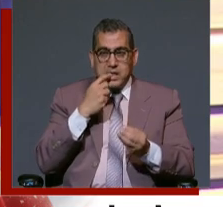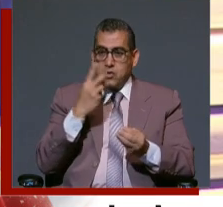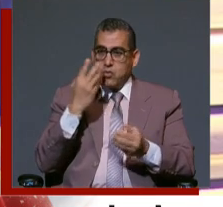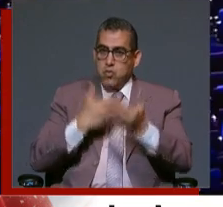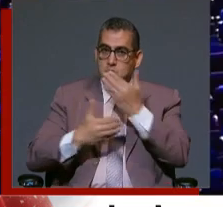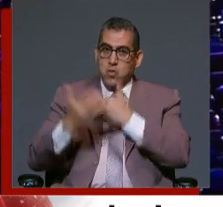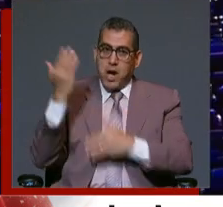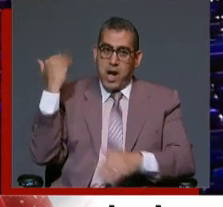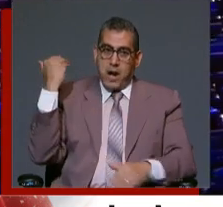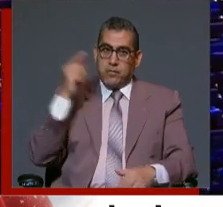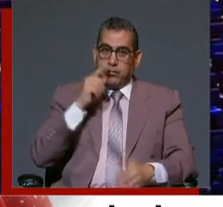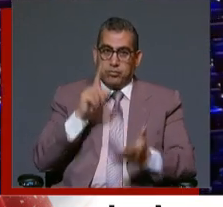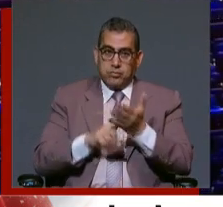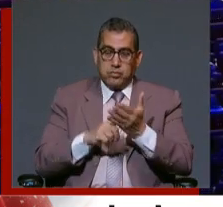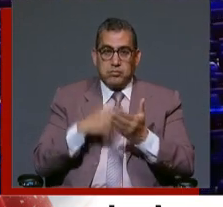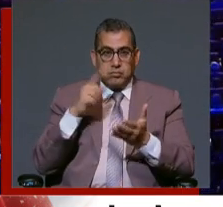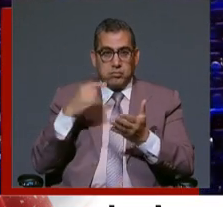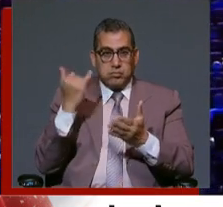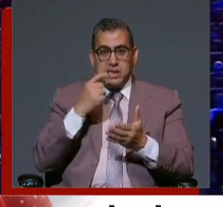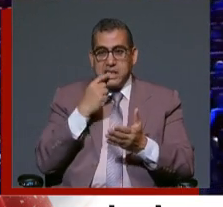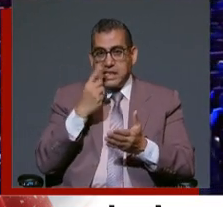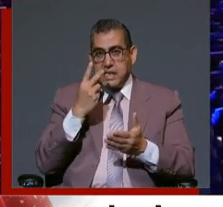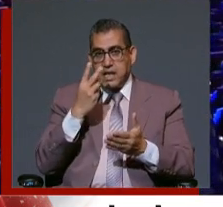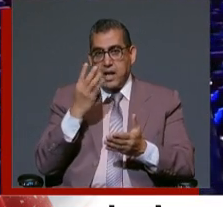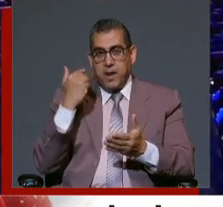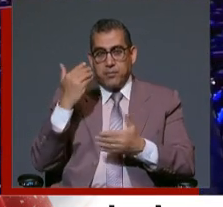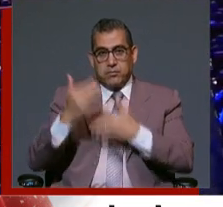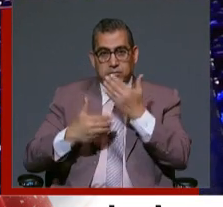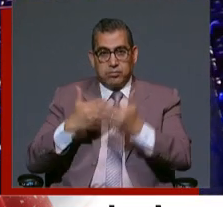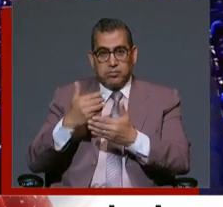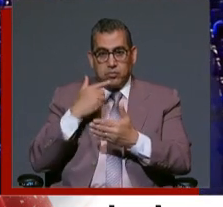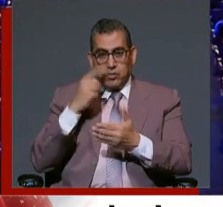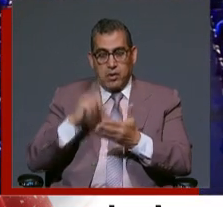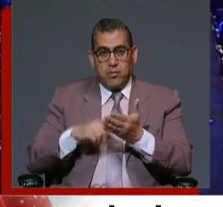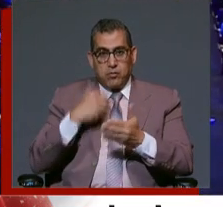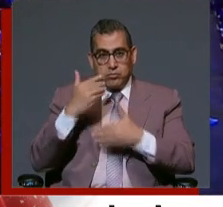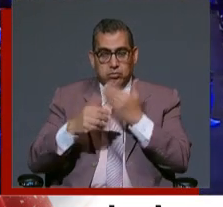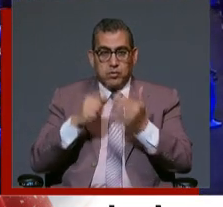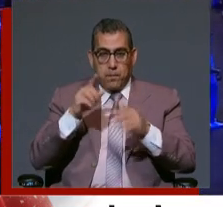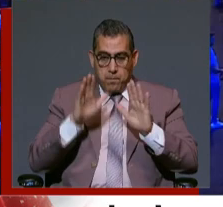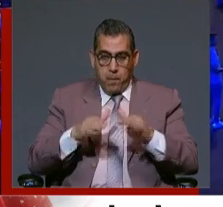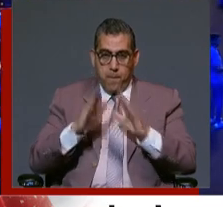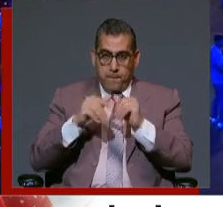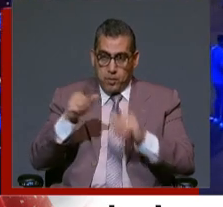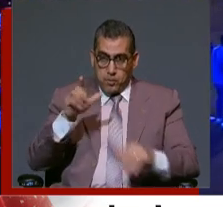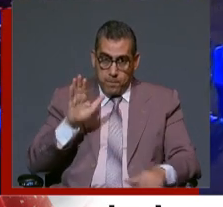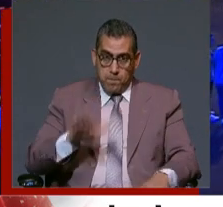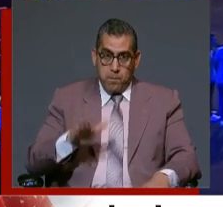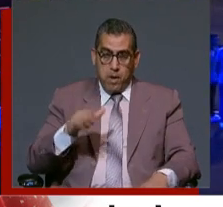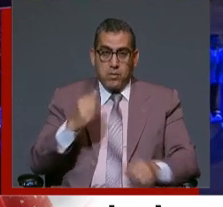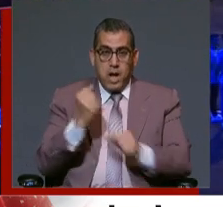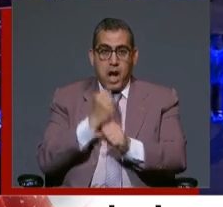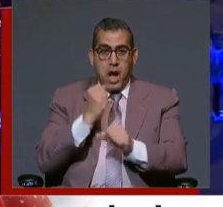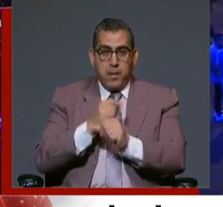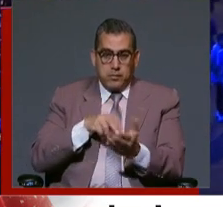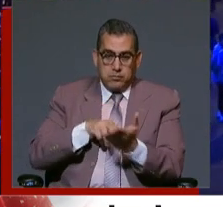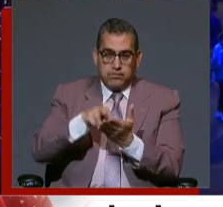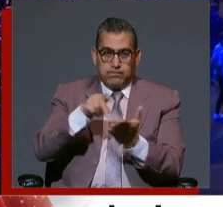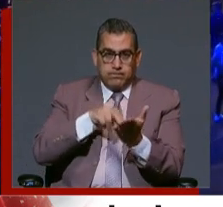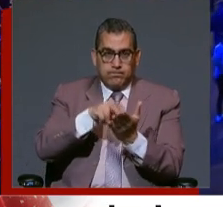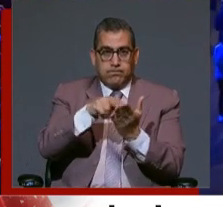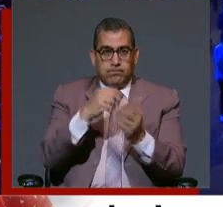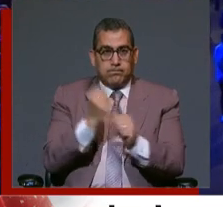القديمة أو كذلك السنوات التي نسيرها، وتظل مصر تقوم